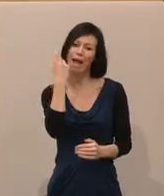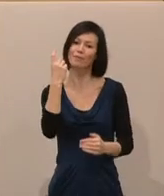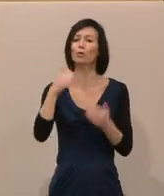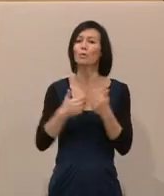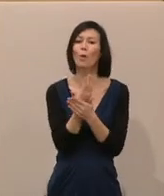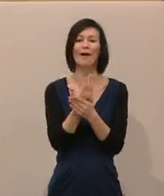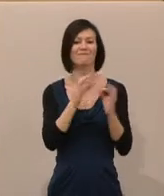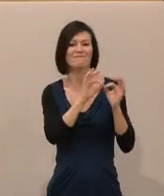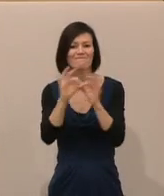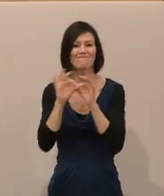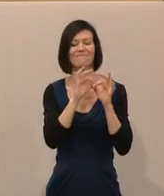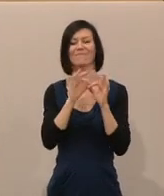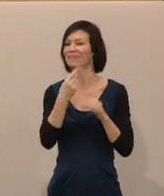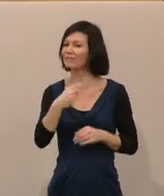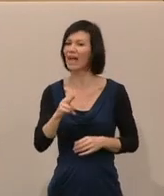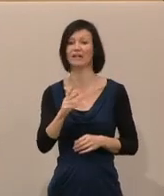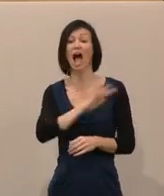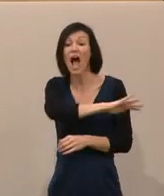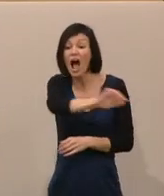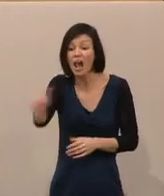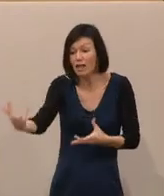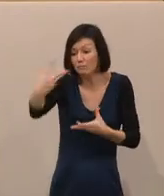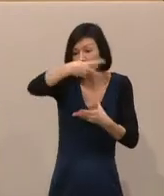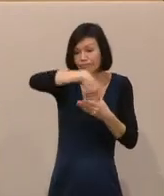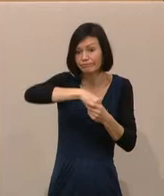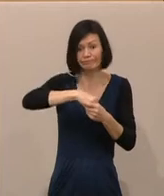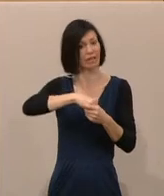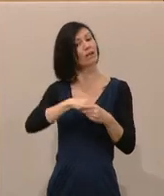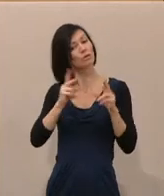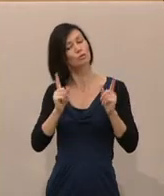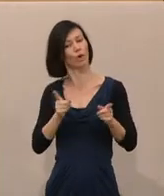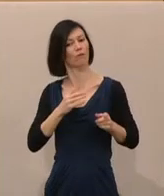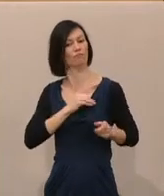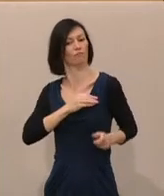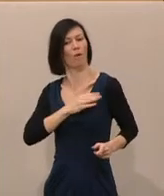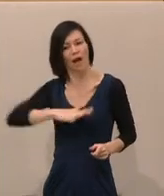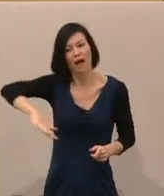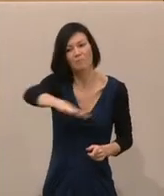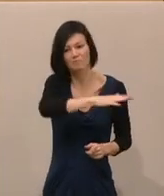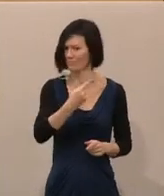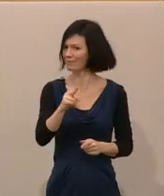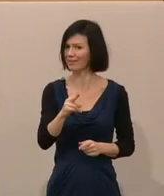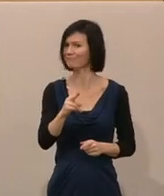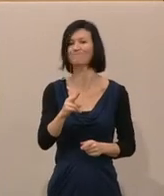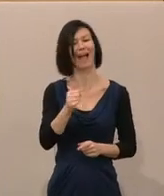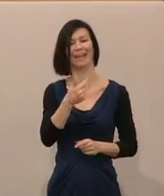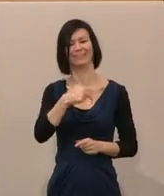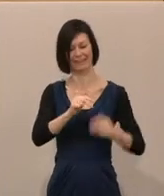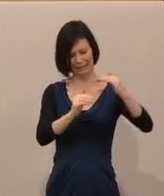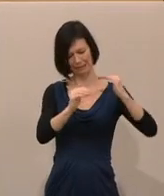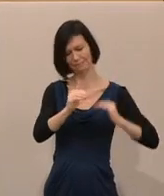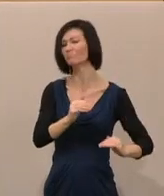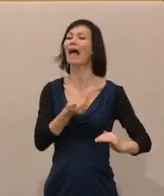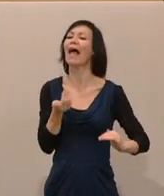nicht um die Teilhabe aller am Reichtum dieses Landes. Das untere Einkommensdrittel